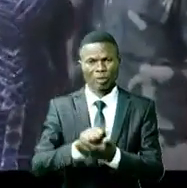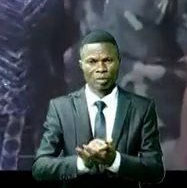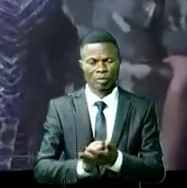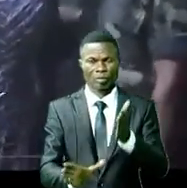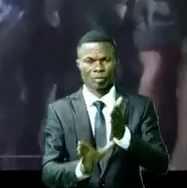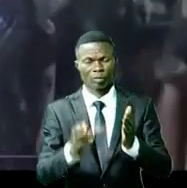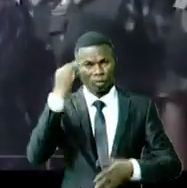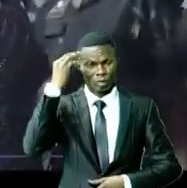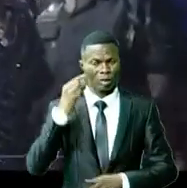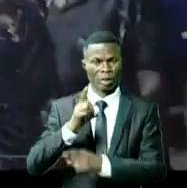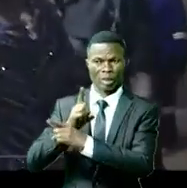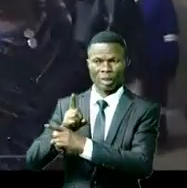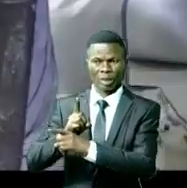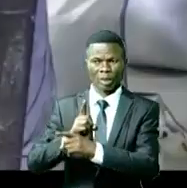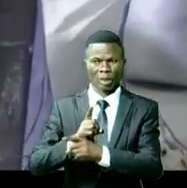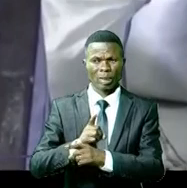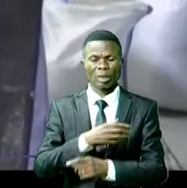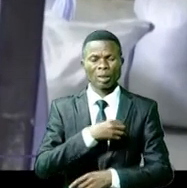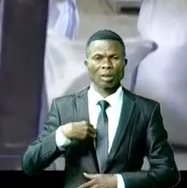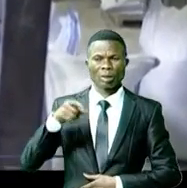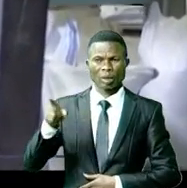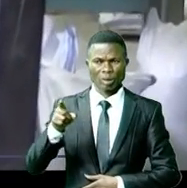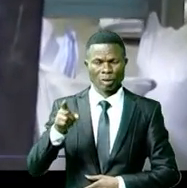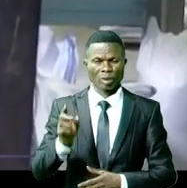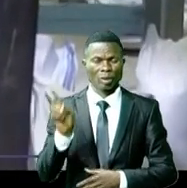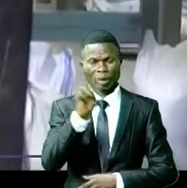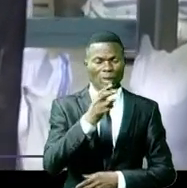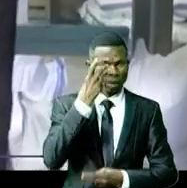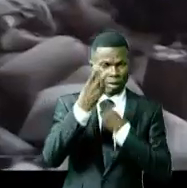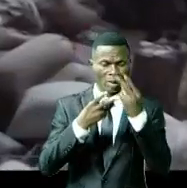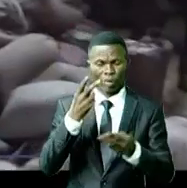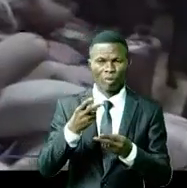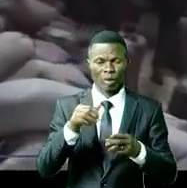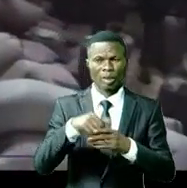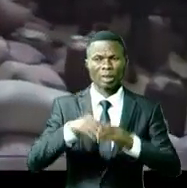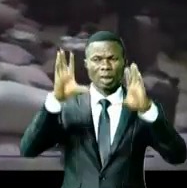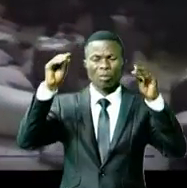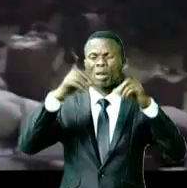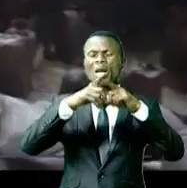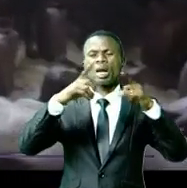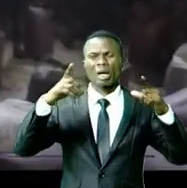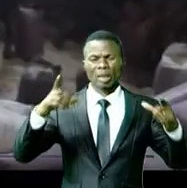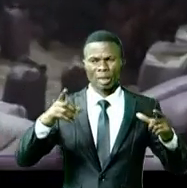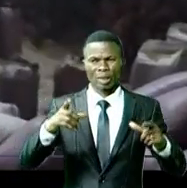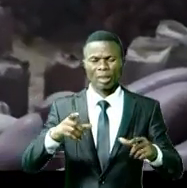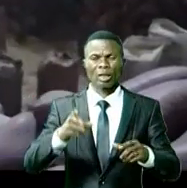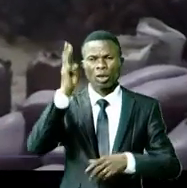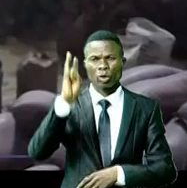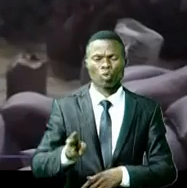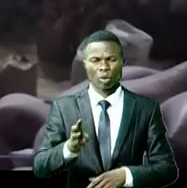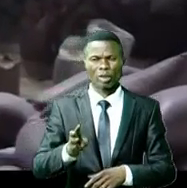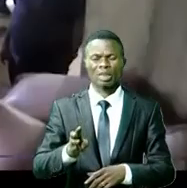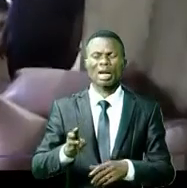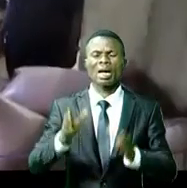la vice-ministre de la Défense, Séraphine Kiloubou, a effectué une visite d'inspection à l'entrepôt qui accueille près de 300 tonnes